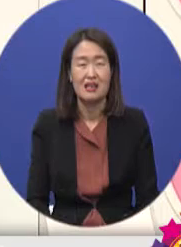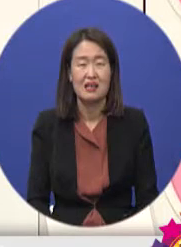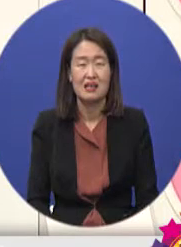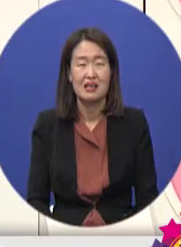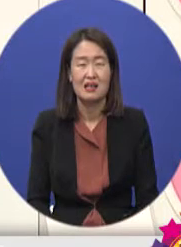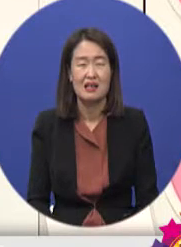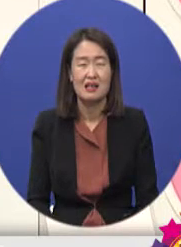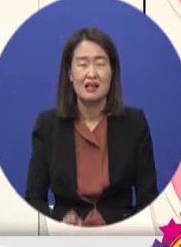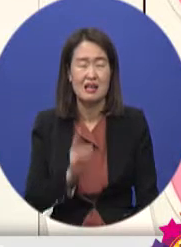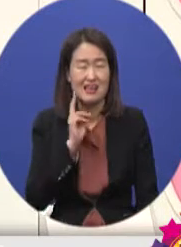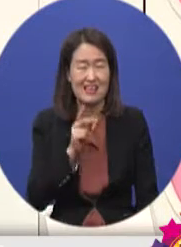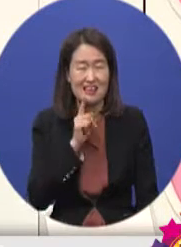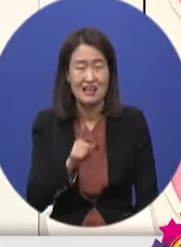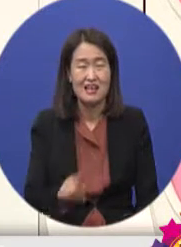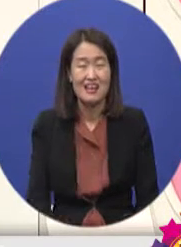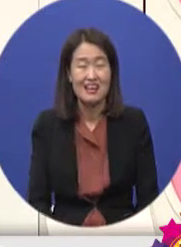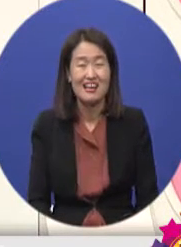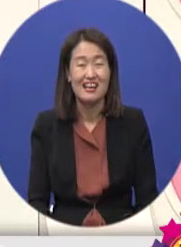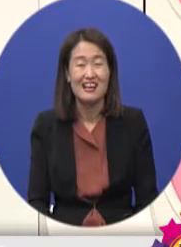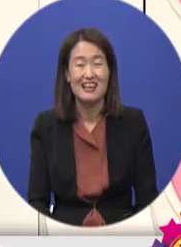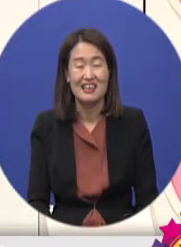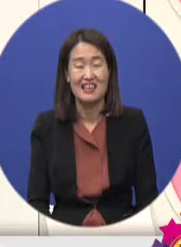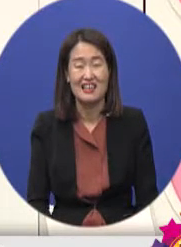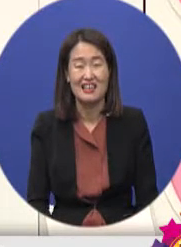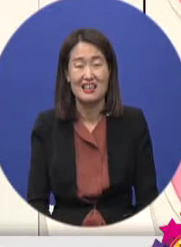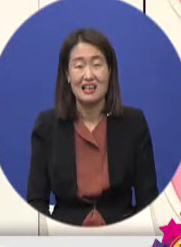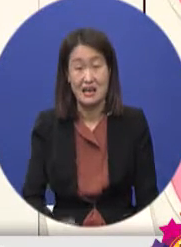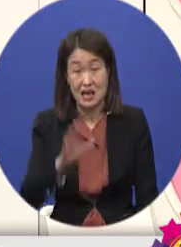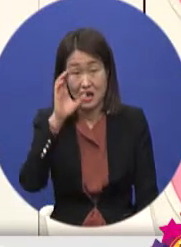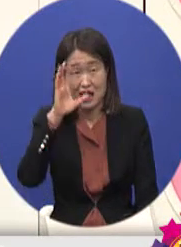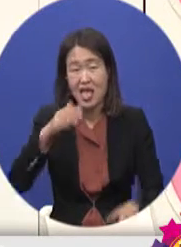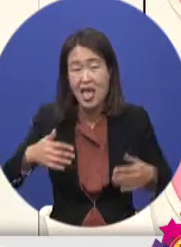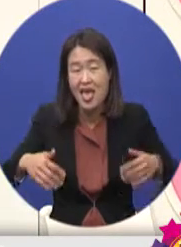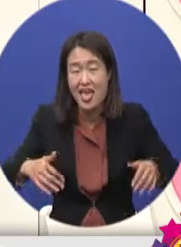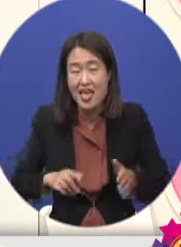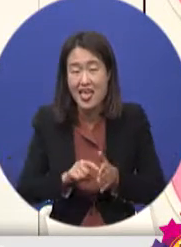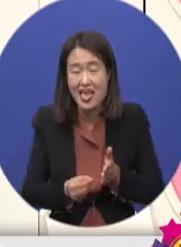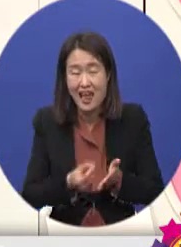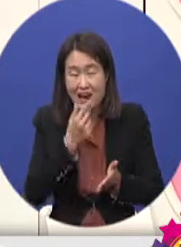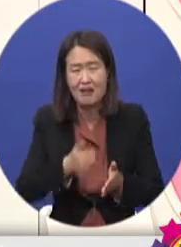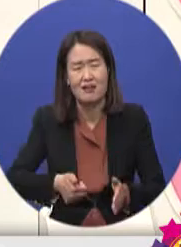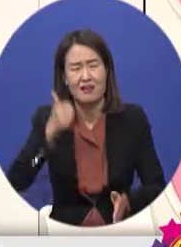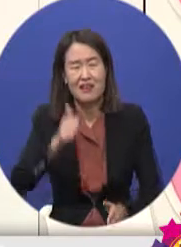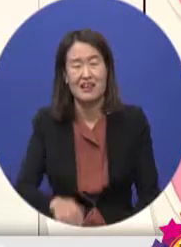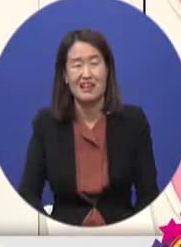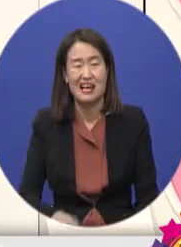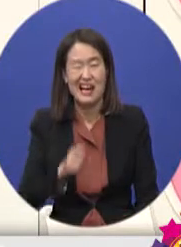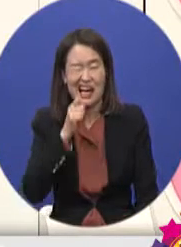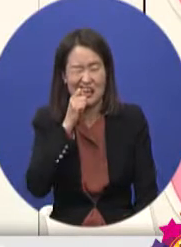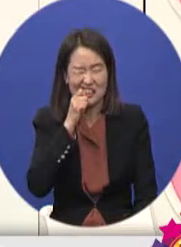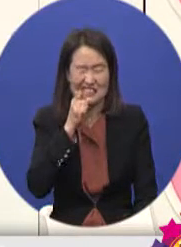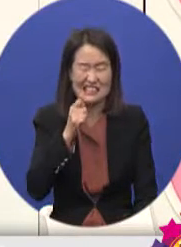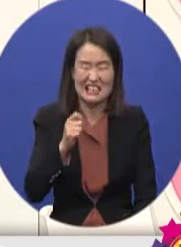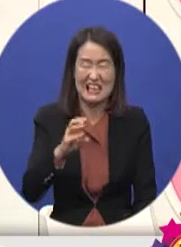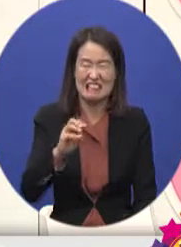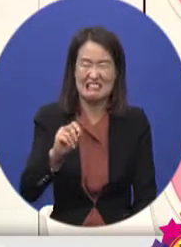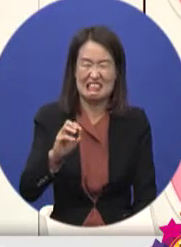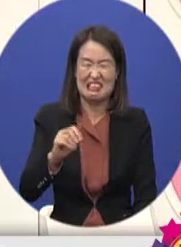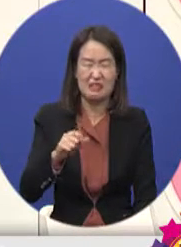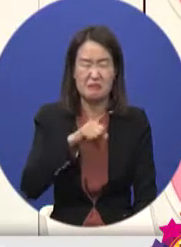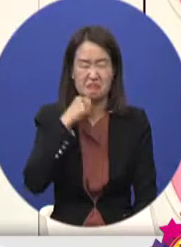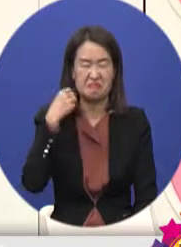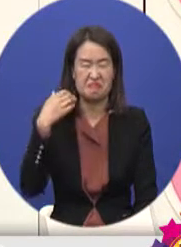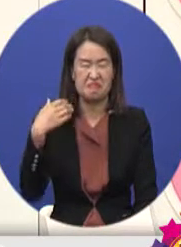달려와요. 진이 네. 예. 알이 연할 때 먹어야 되는데 예, 예. 질긴 걸 샀더니 아주 맛이 없더라고요.